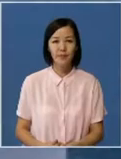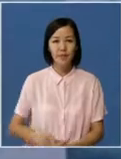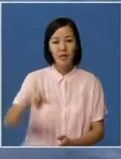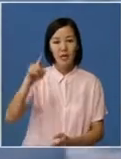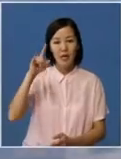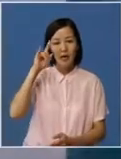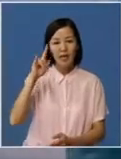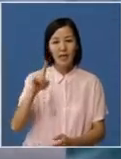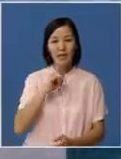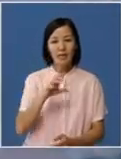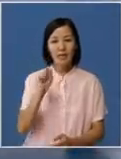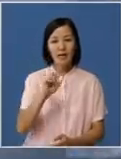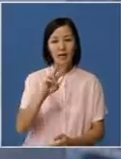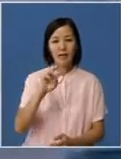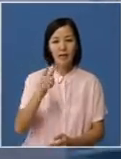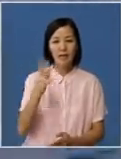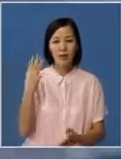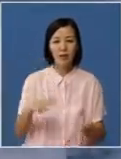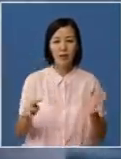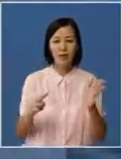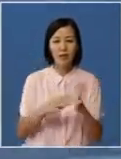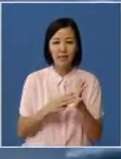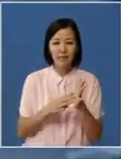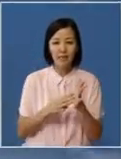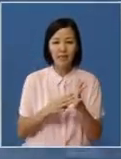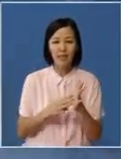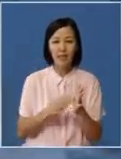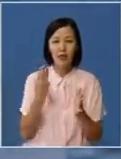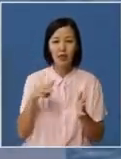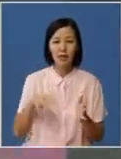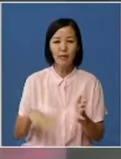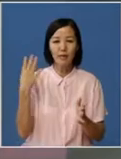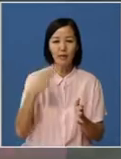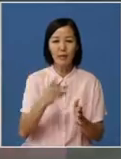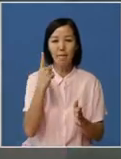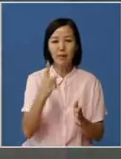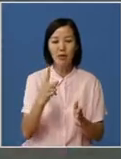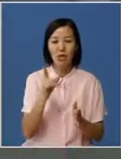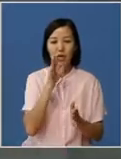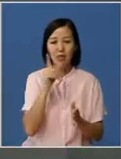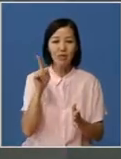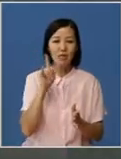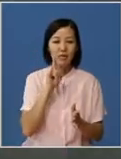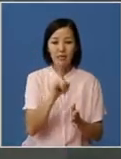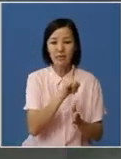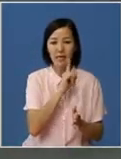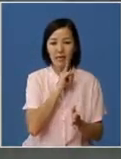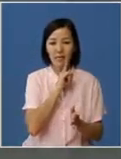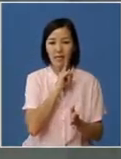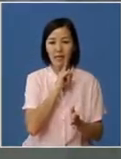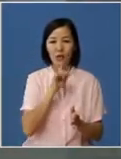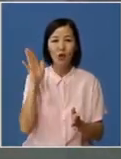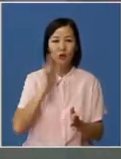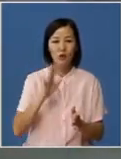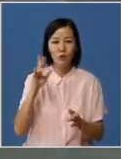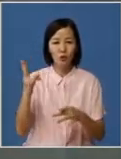Қазақстандық Анель Сыдықова 38 шақырымдық Ла-Манш бұғазын жүзіп өтті. 41 жастағы әйел қашықтықты түнде гидрокостюмсіз су